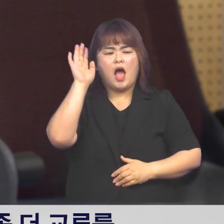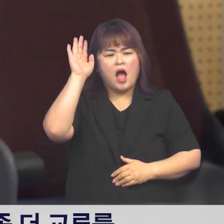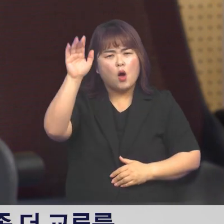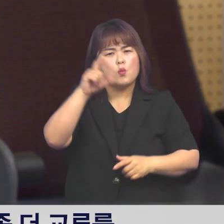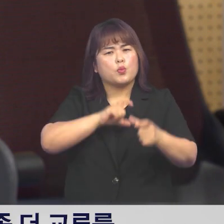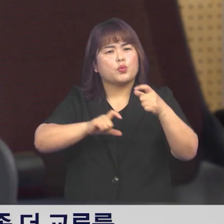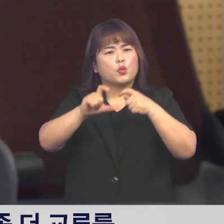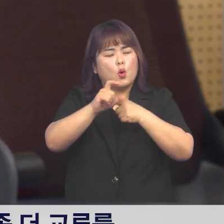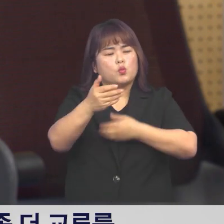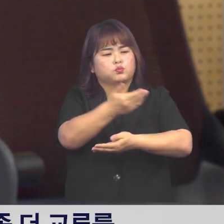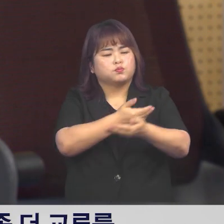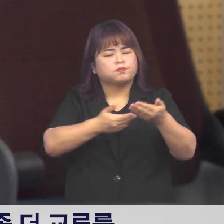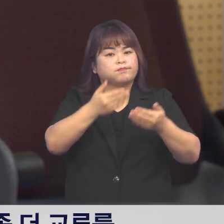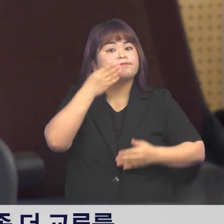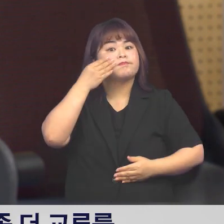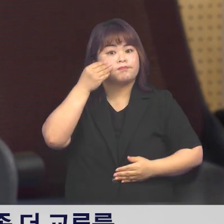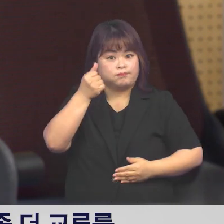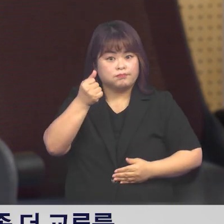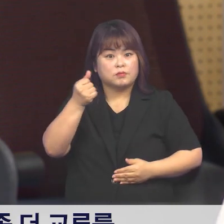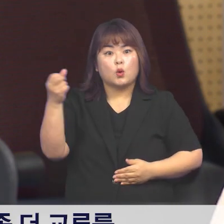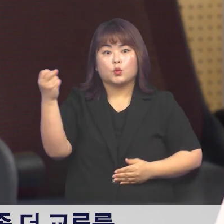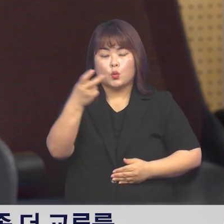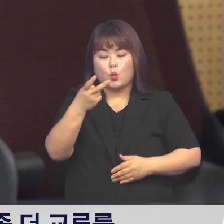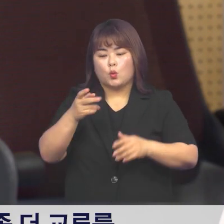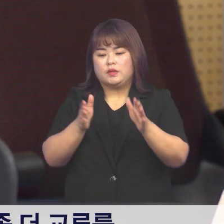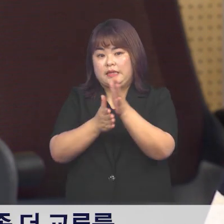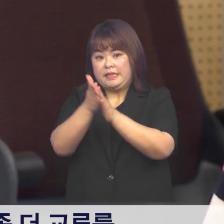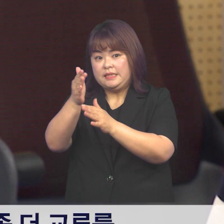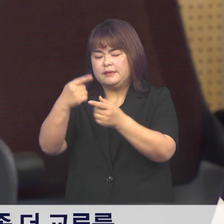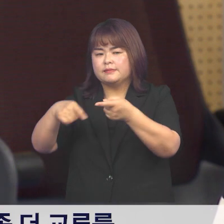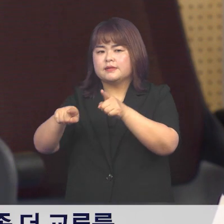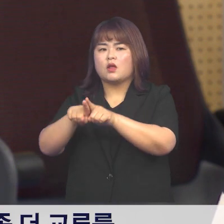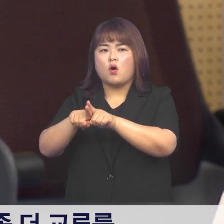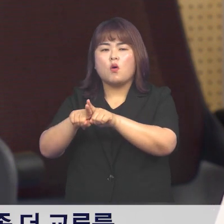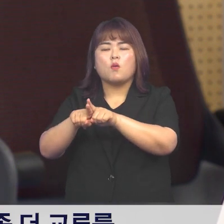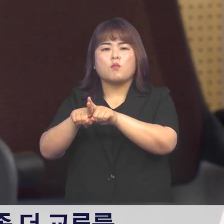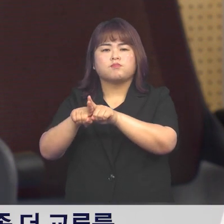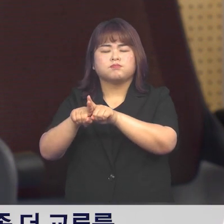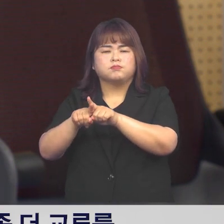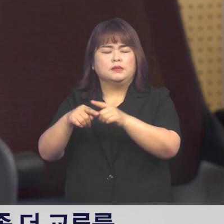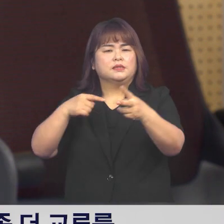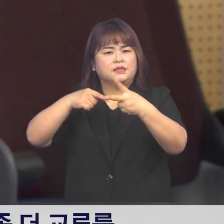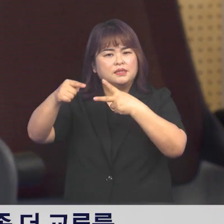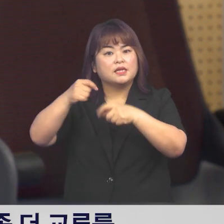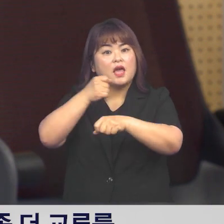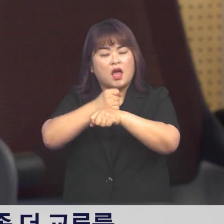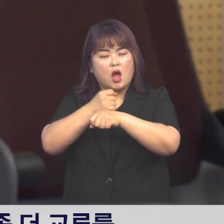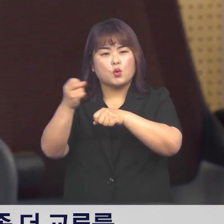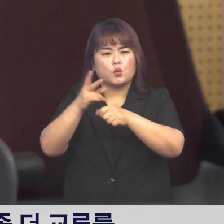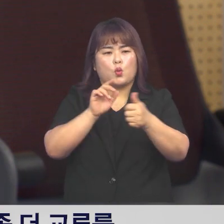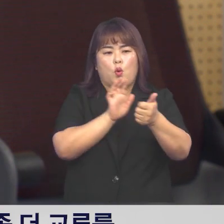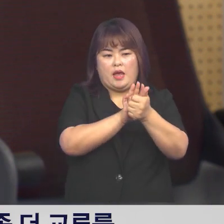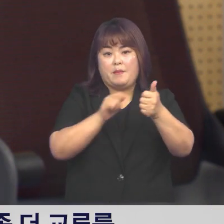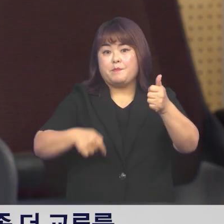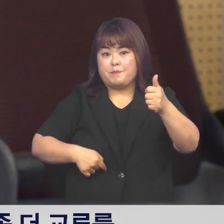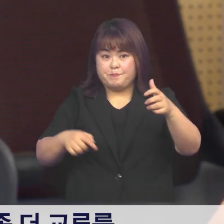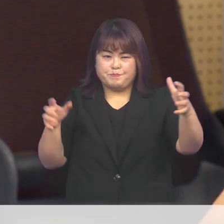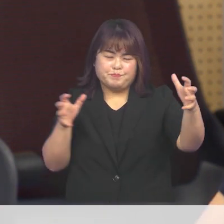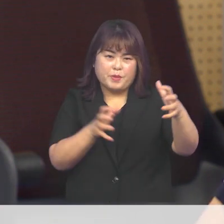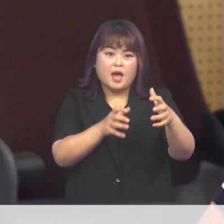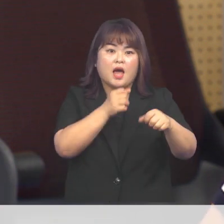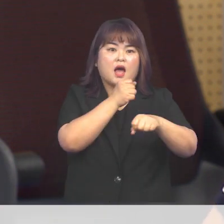교류를 활발하게 하면서 두 도시가 더 서로 이해를 하고 또 서로 협조를 하고